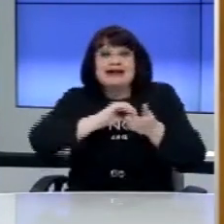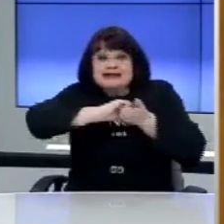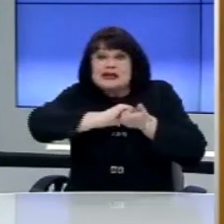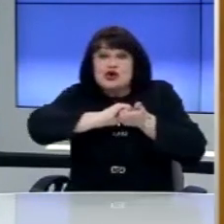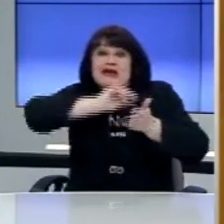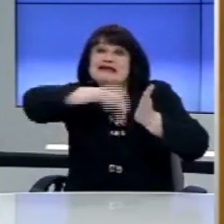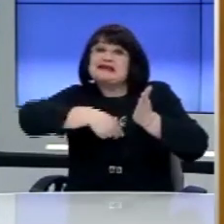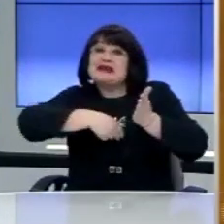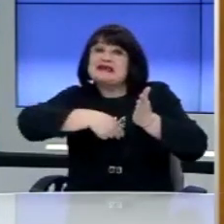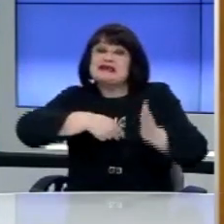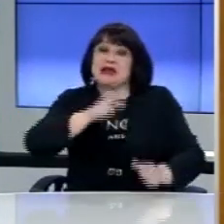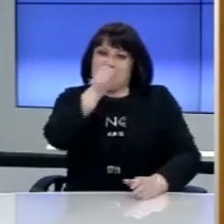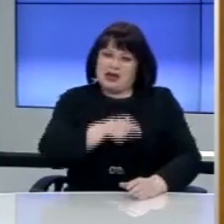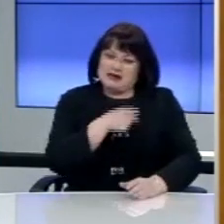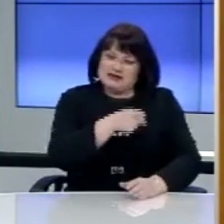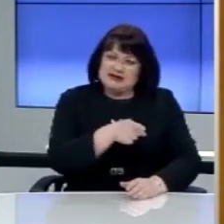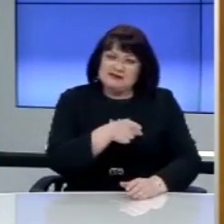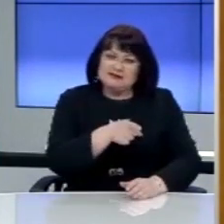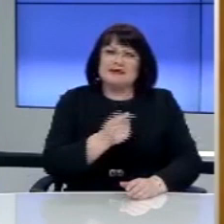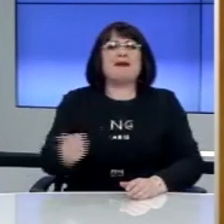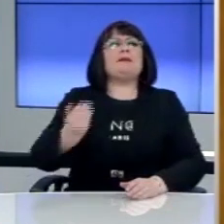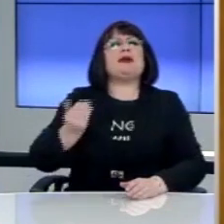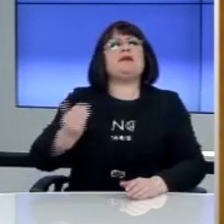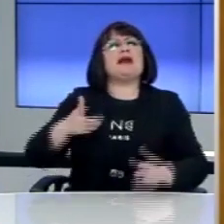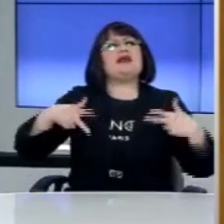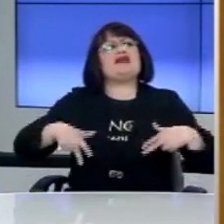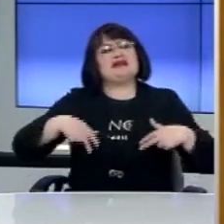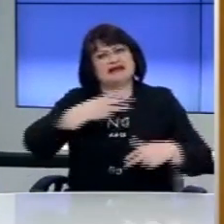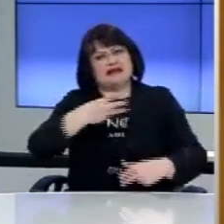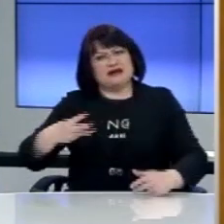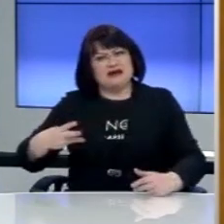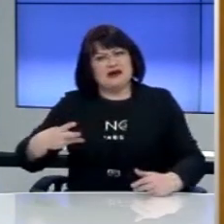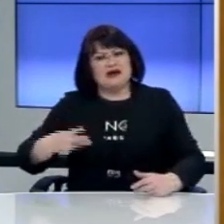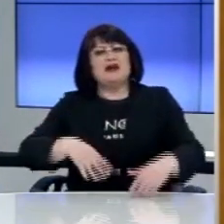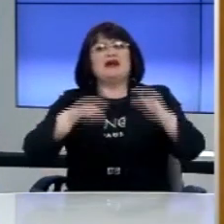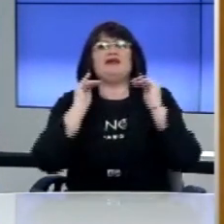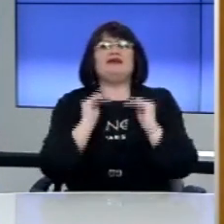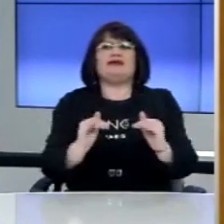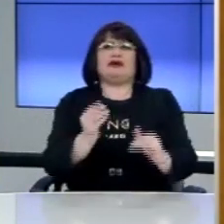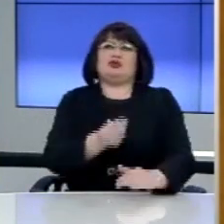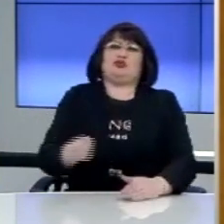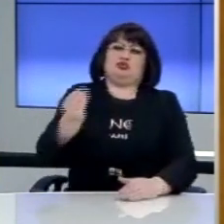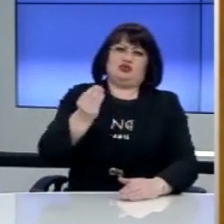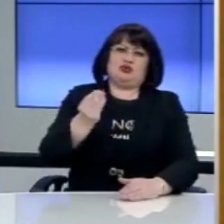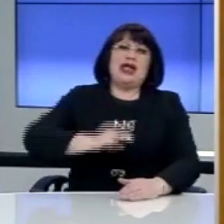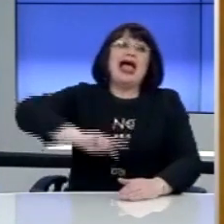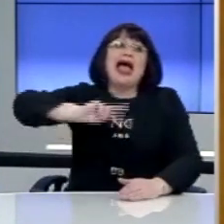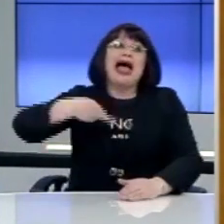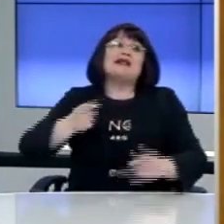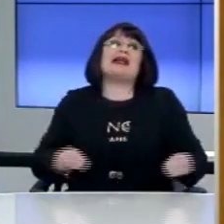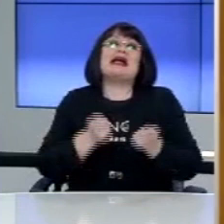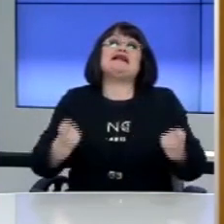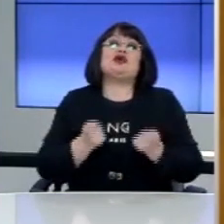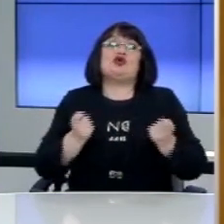συμβάσεις, τόσο εσείς όσο και η προηγούμενη κυβέρνηση διατηρήσατε και επεκτείνατε όλο το αντεργατικό πλαίσιο